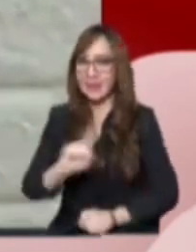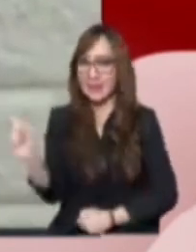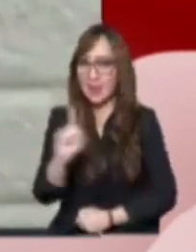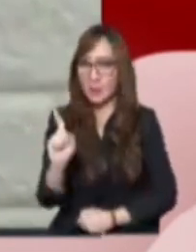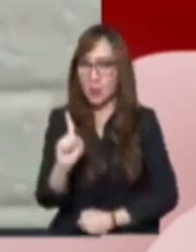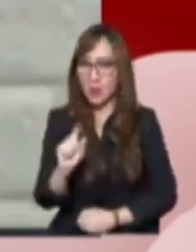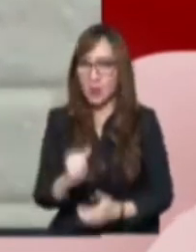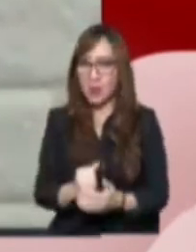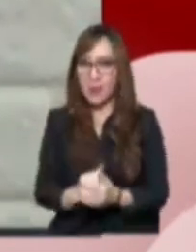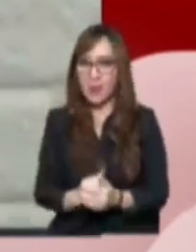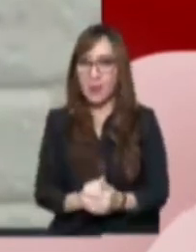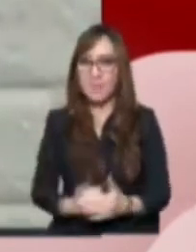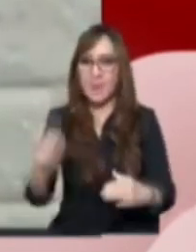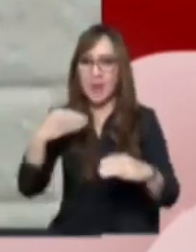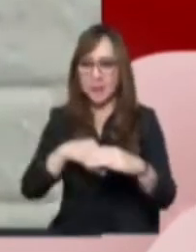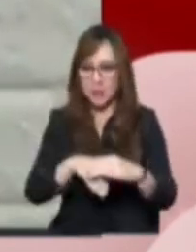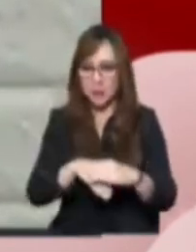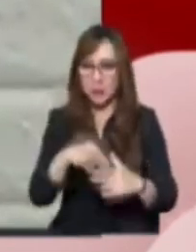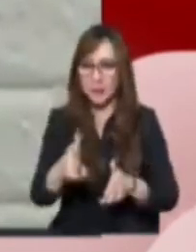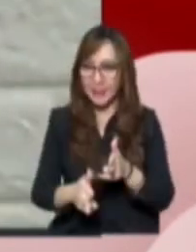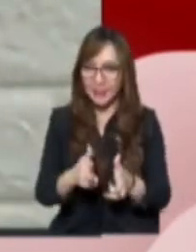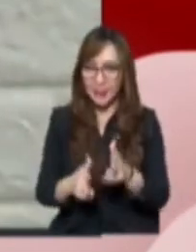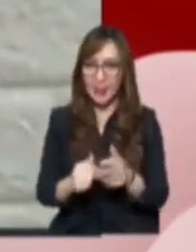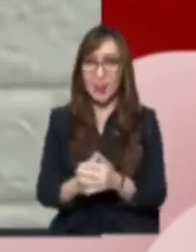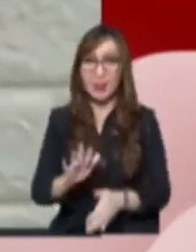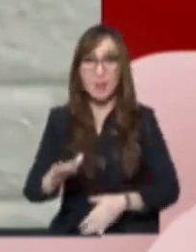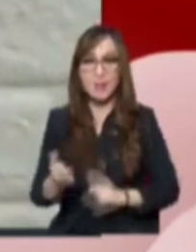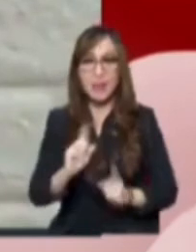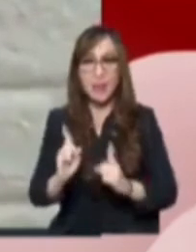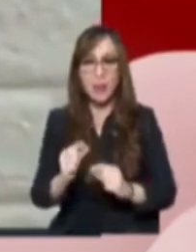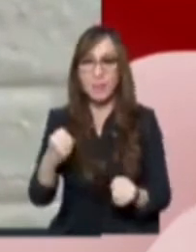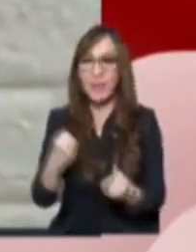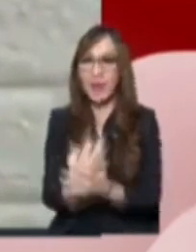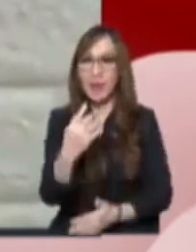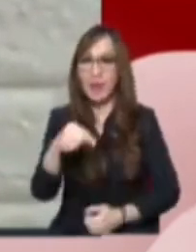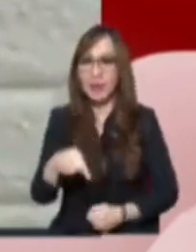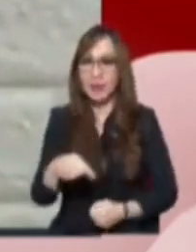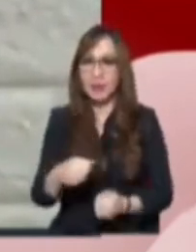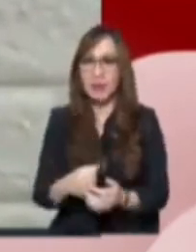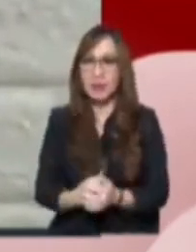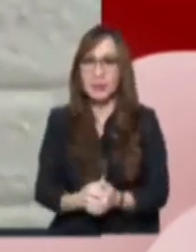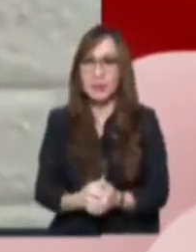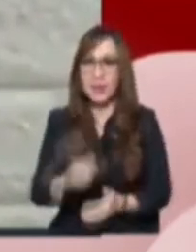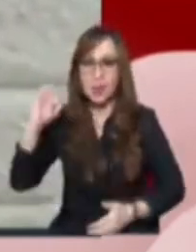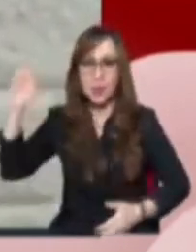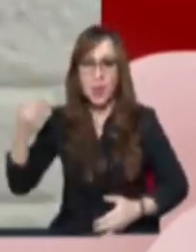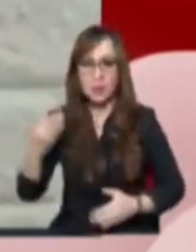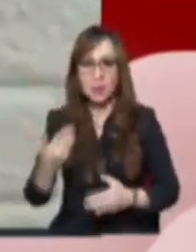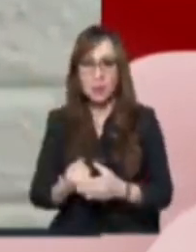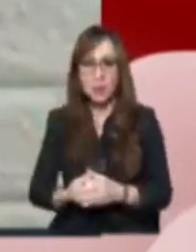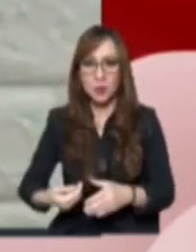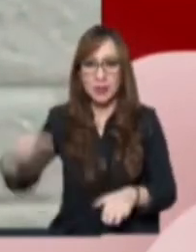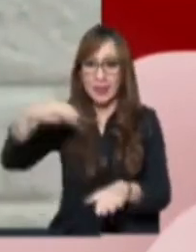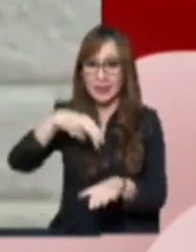namun jika pelanggaran ini misalnya minor artinya ketika diatas kereta api facialnya